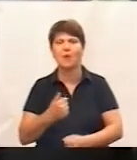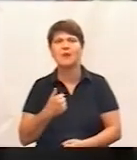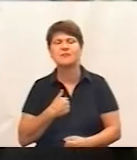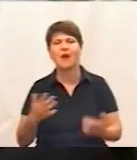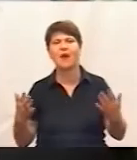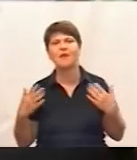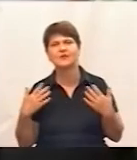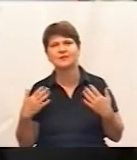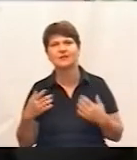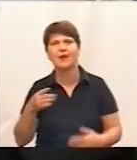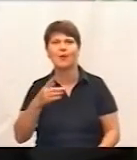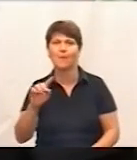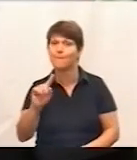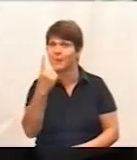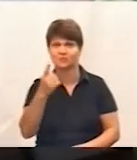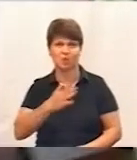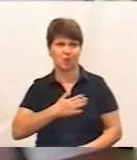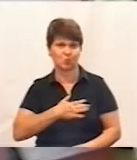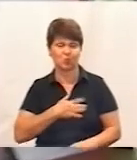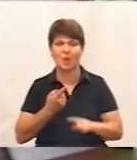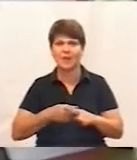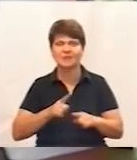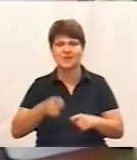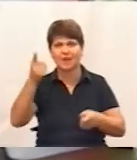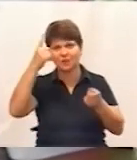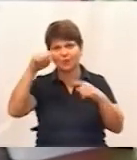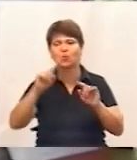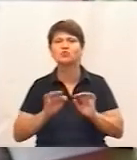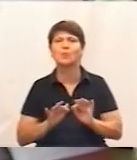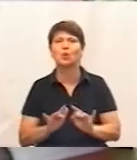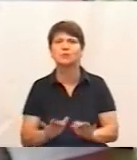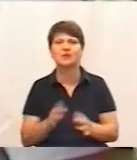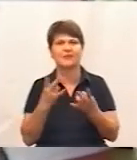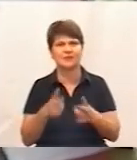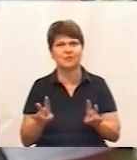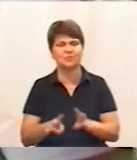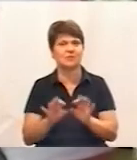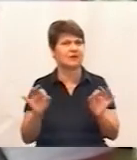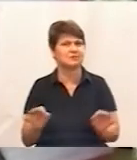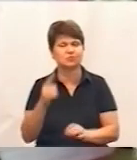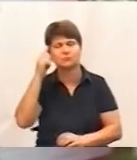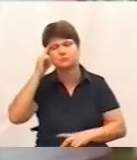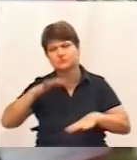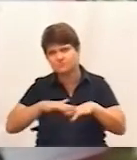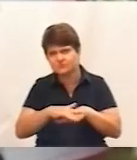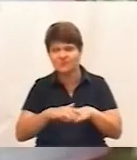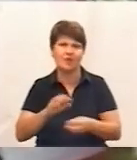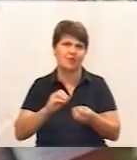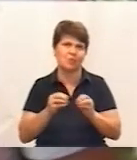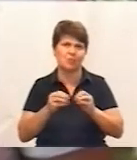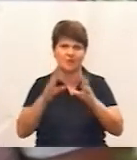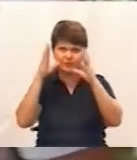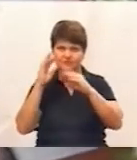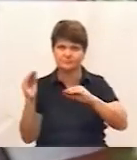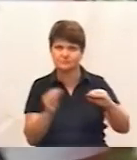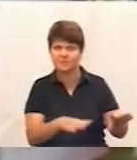насамперед душею, це такий творчий процес, і не потрібно ні за що задумуватися. Проблеми якби відходять